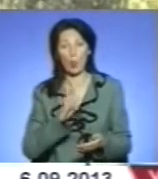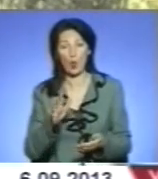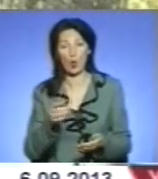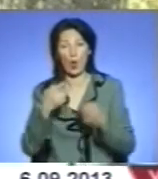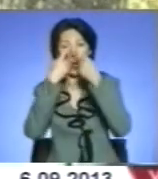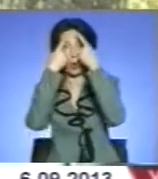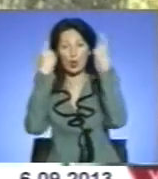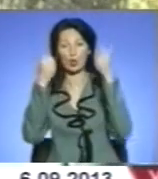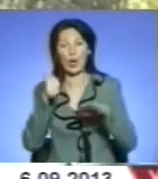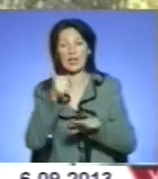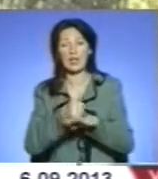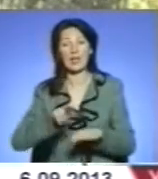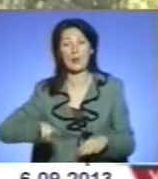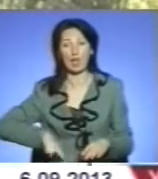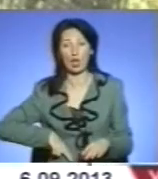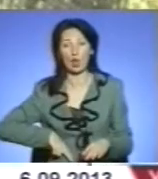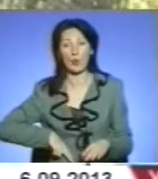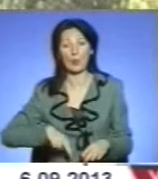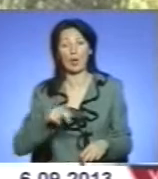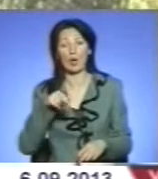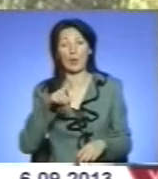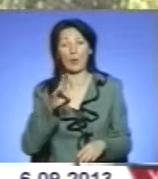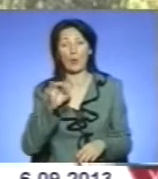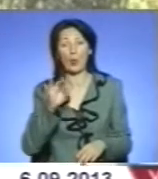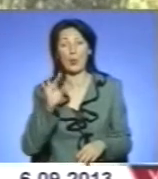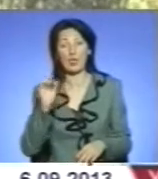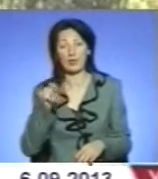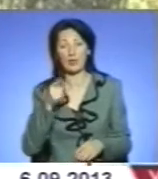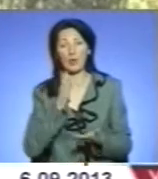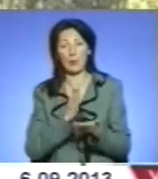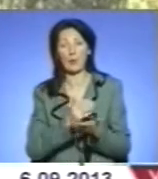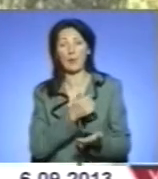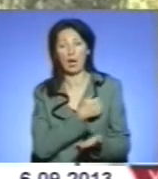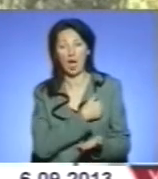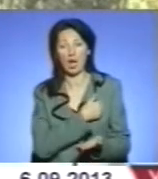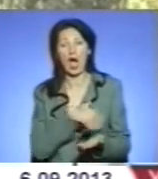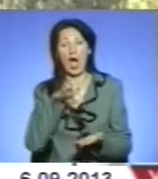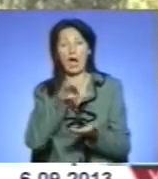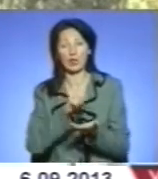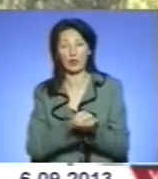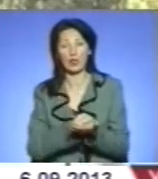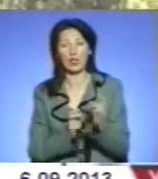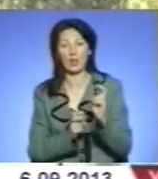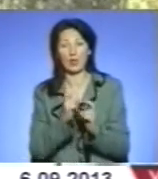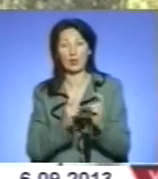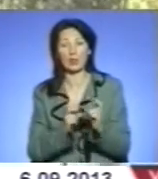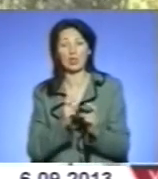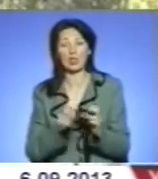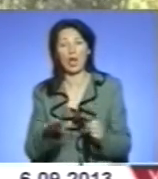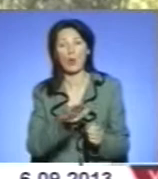оголошено генеральним директором про те, що він має намір орендувати виробничі потужності